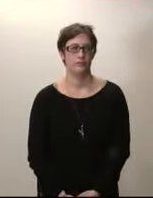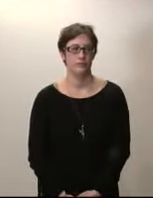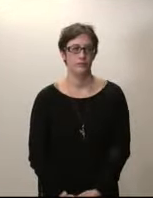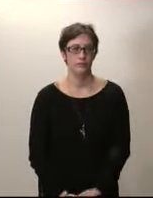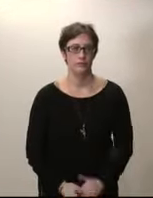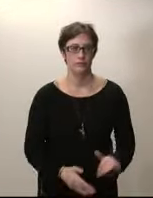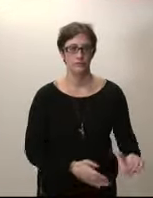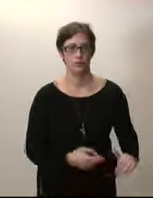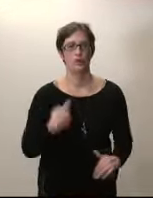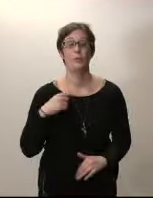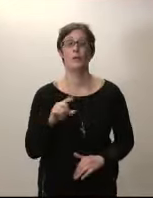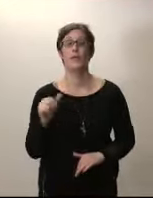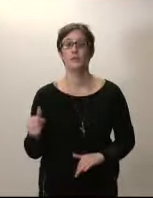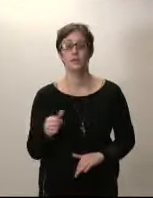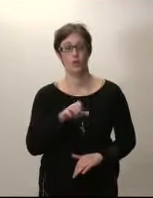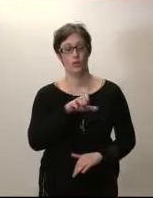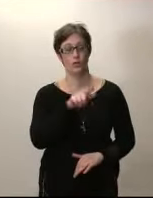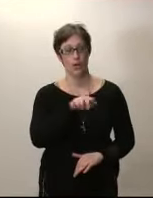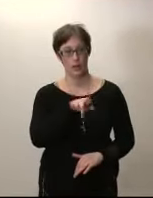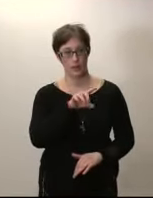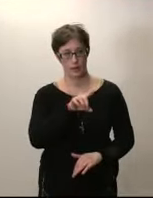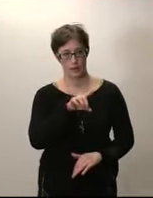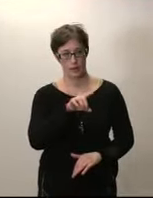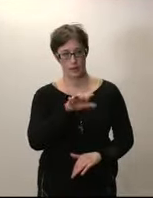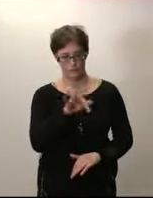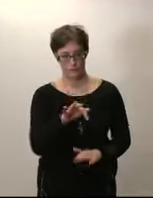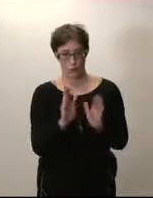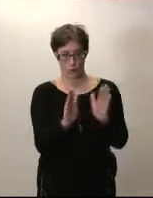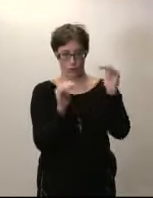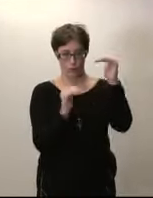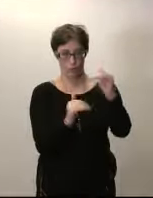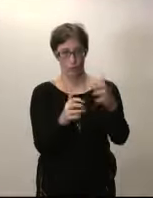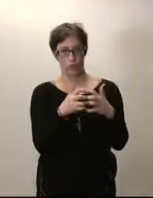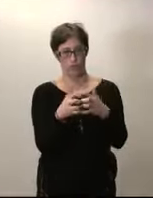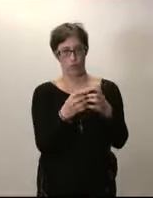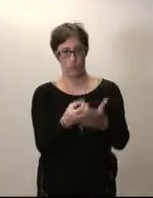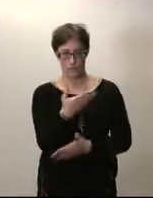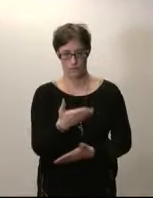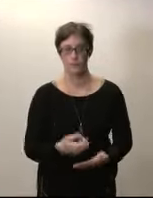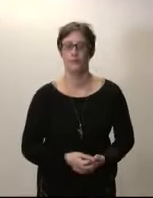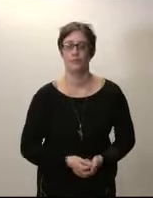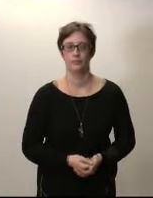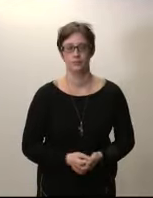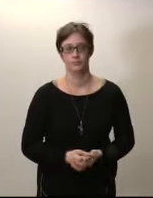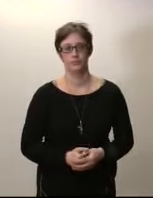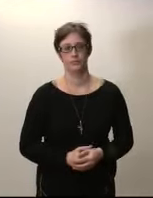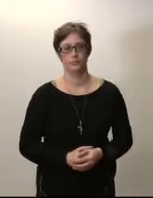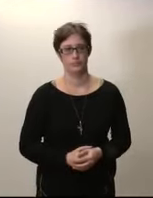Point donc numéro 26, installation de concentrateur GRDF. Monsieur Christnacker.